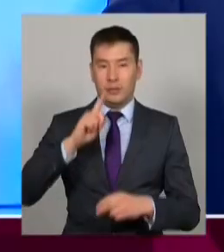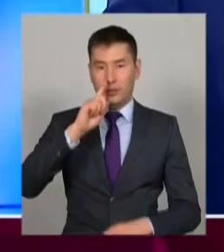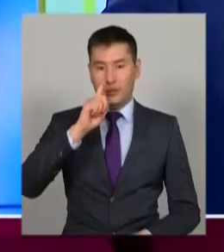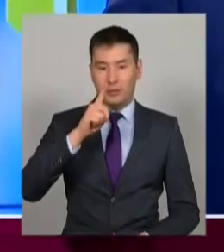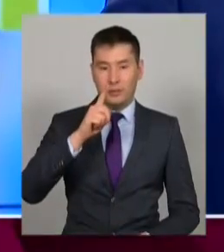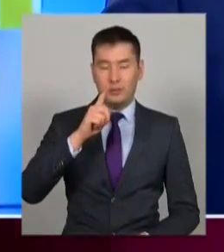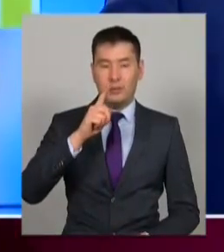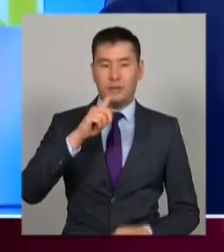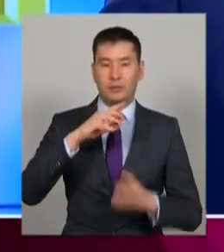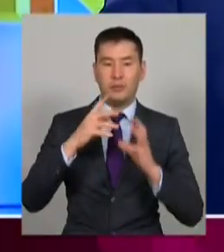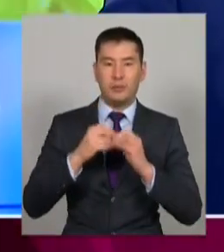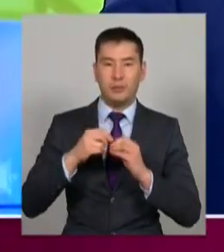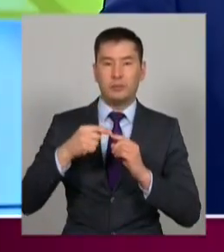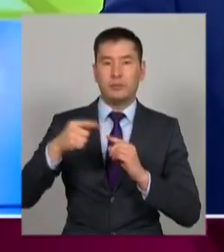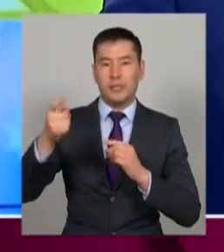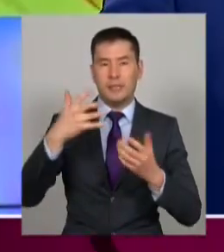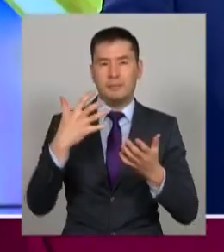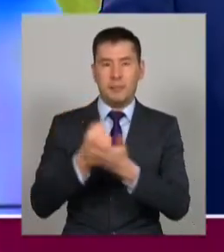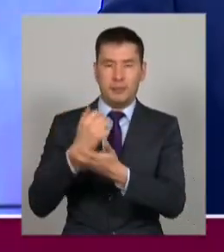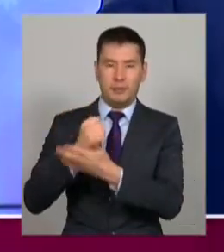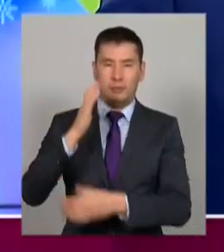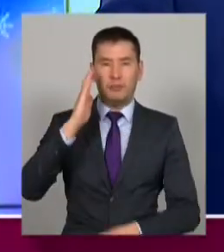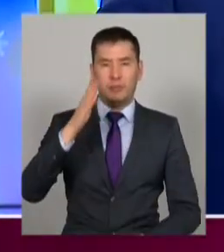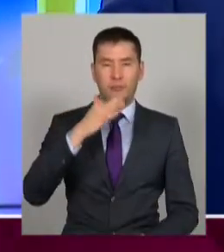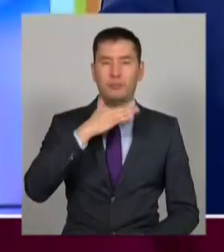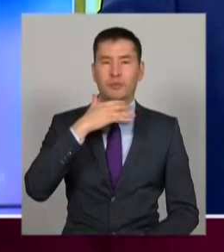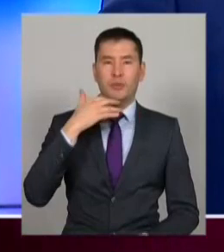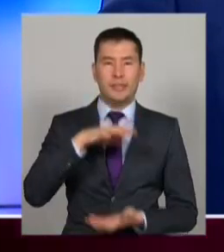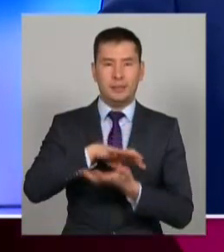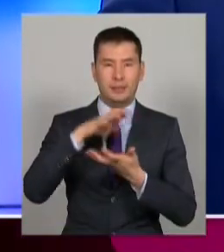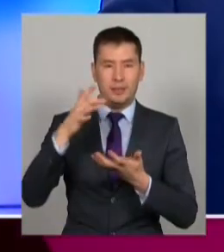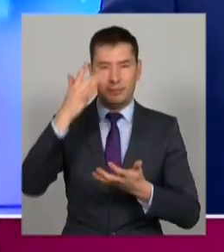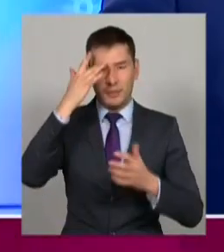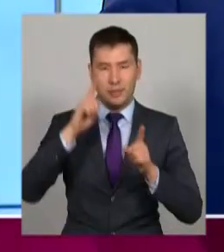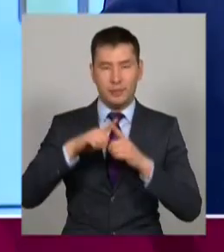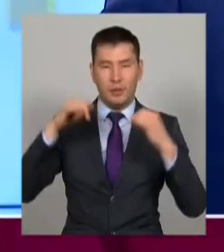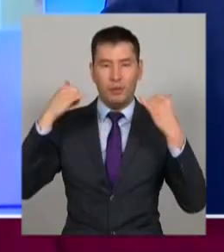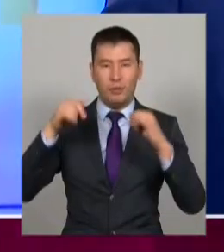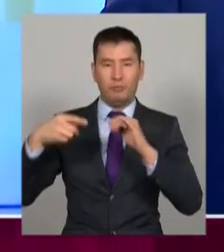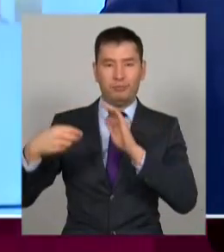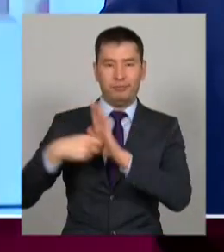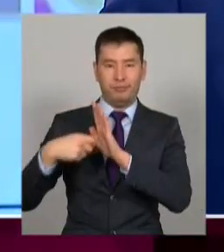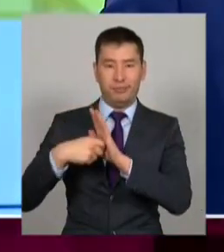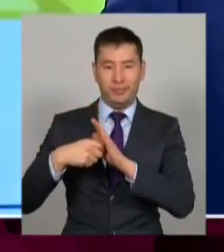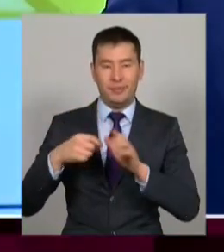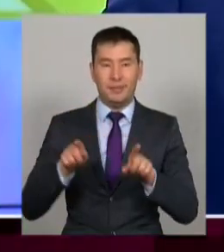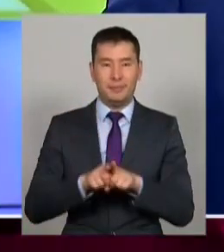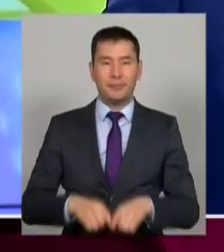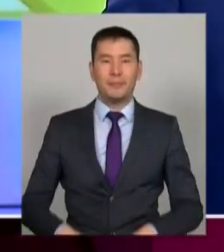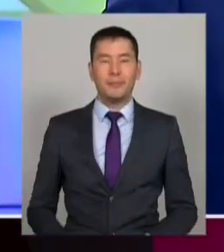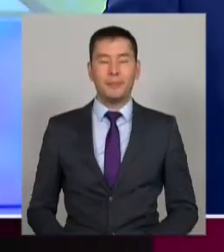есендігін алдағы күндерде береке бірлікте болып, толық барлық отбасында амандықпен қарсы